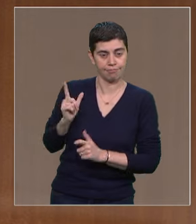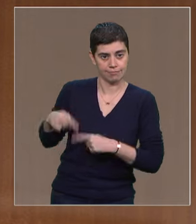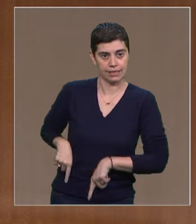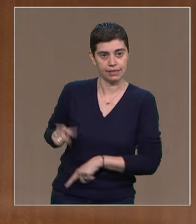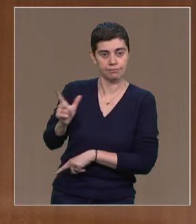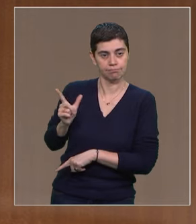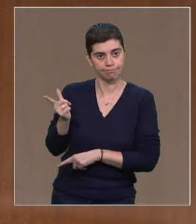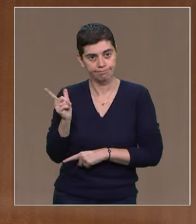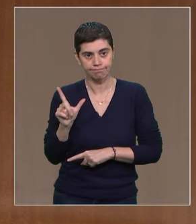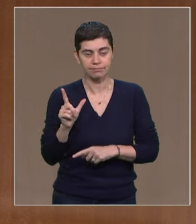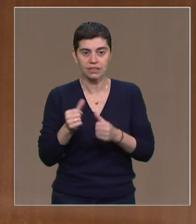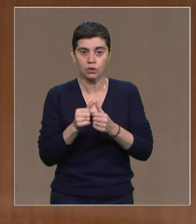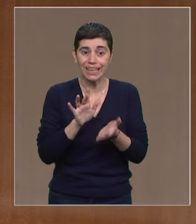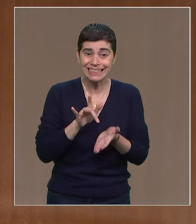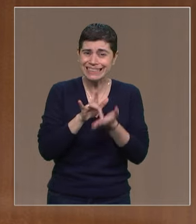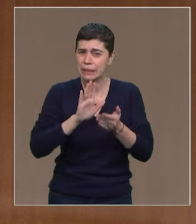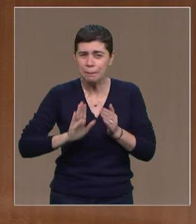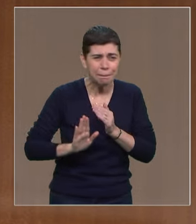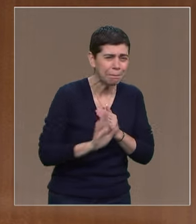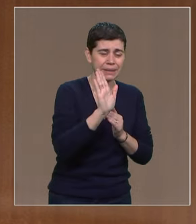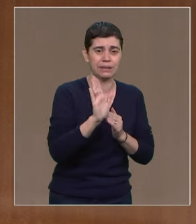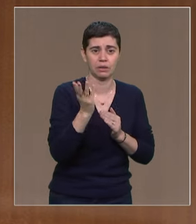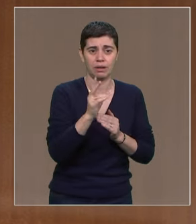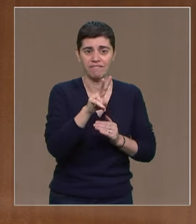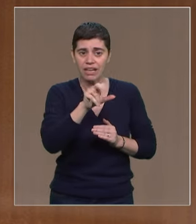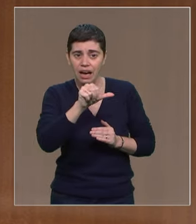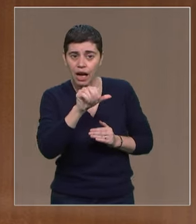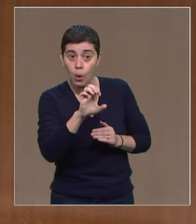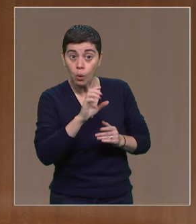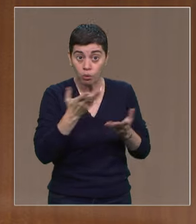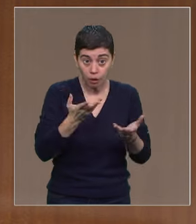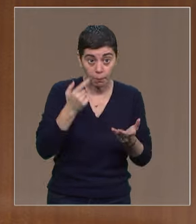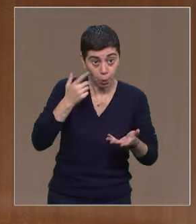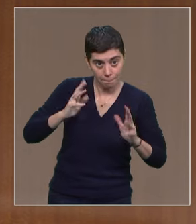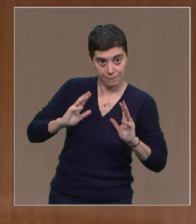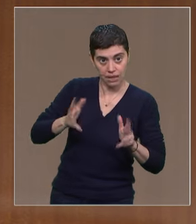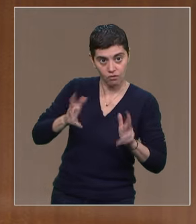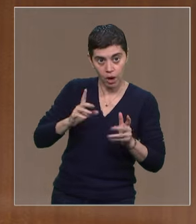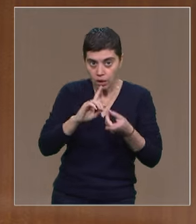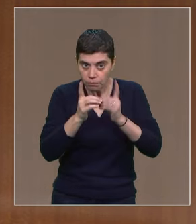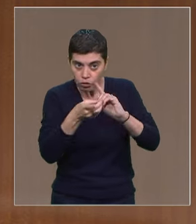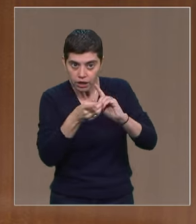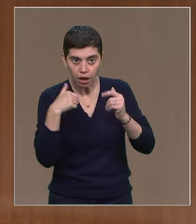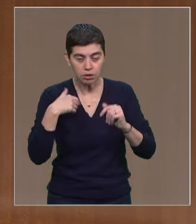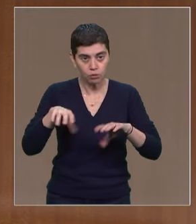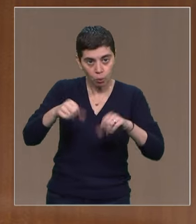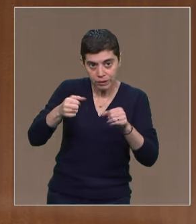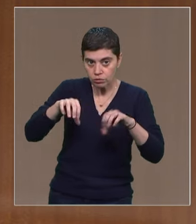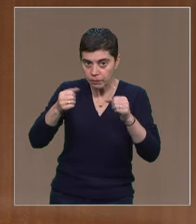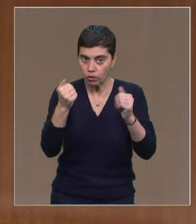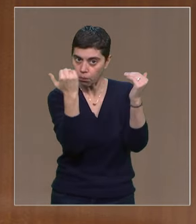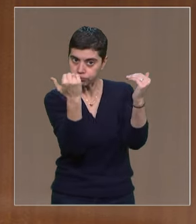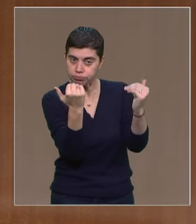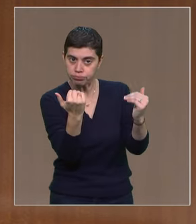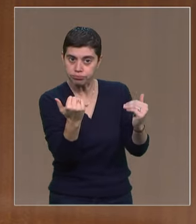avons ouvert un site dédié au VAE de bénévolat pour permettre justement de valoriser les compétences acquises dans le